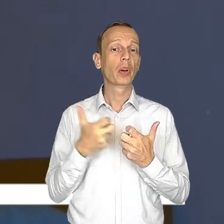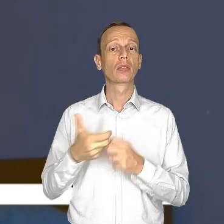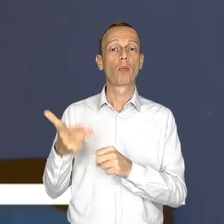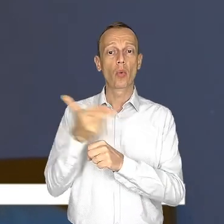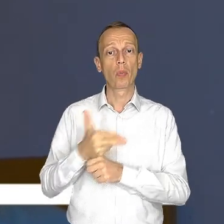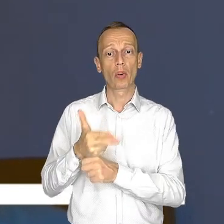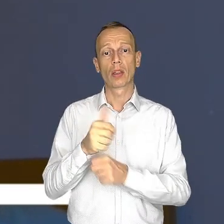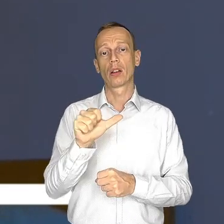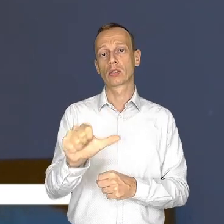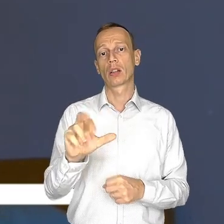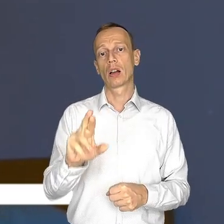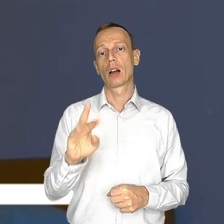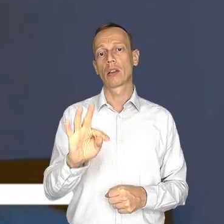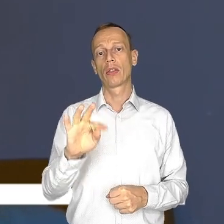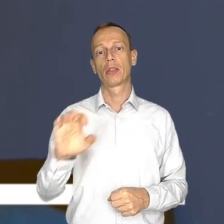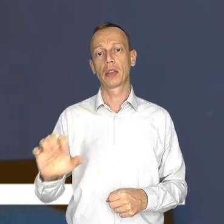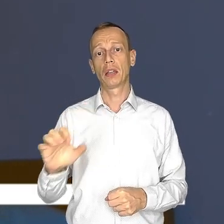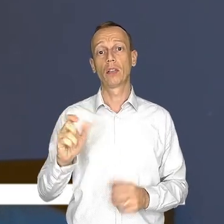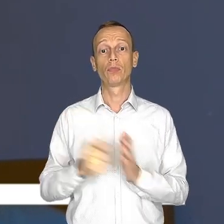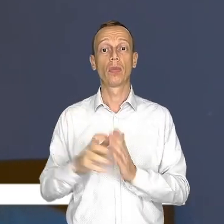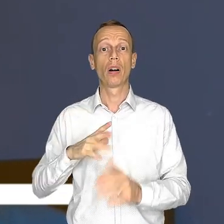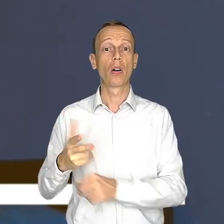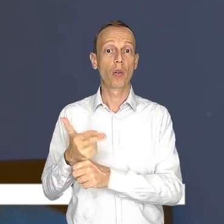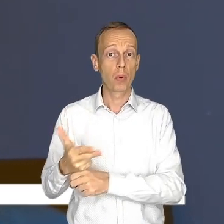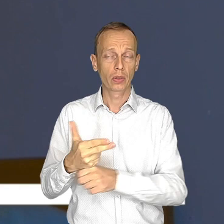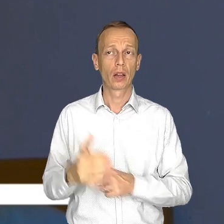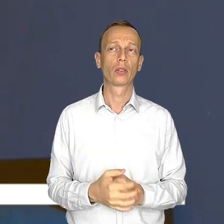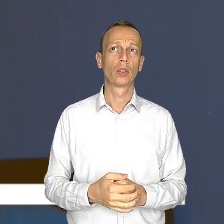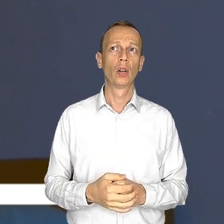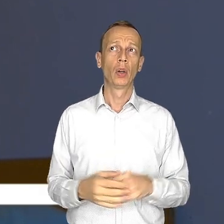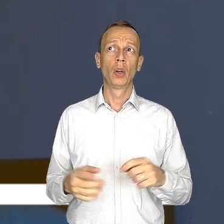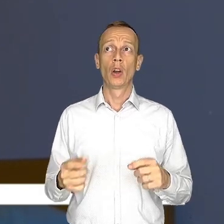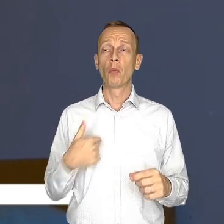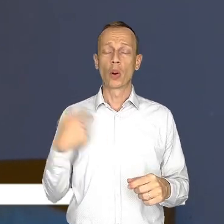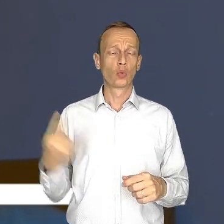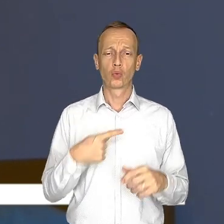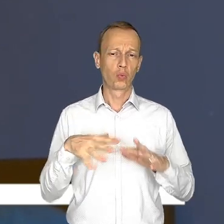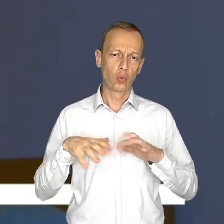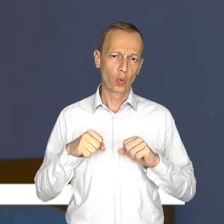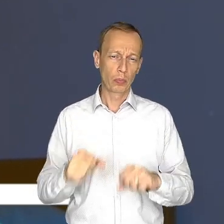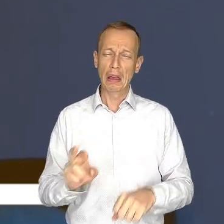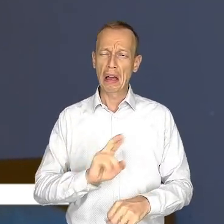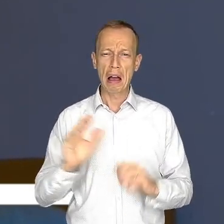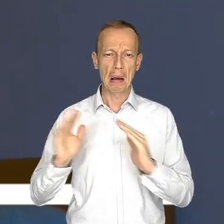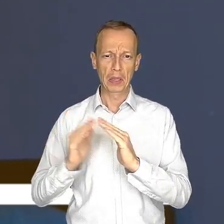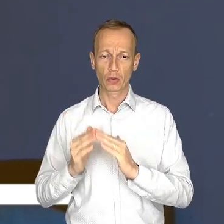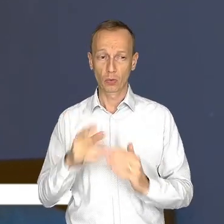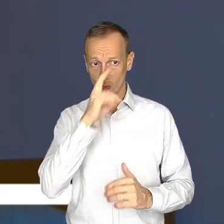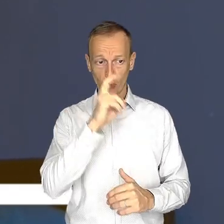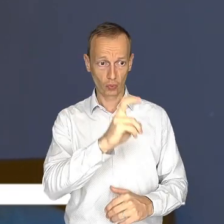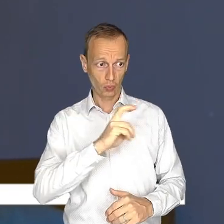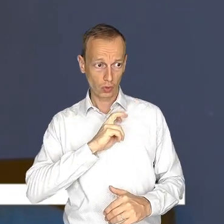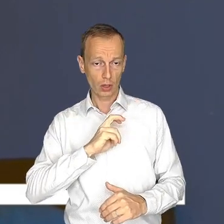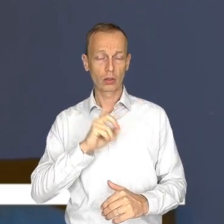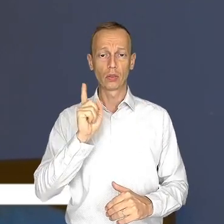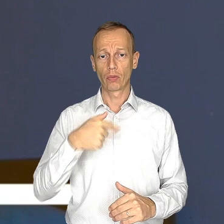les reportages sur Arte, quand il y a des reportages. Sinon, je ne suis jamais là, je suis toujours occupé. On vient me chercher, je